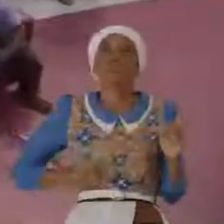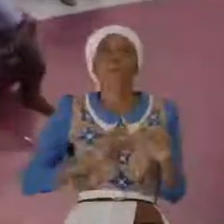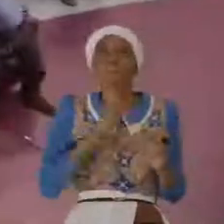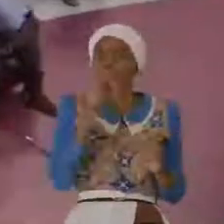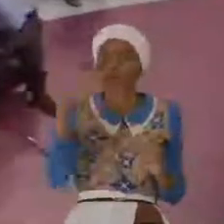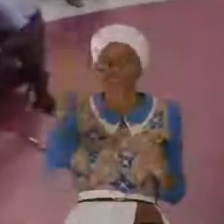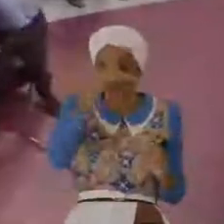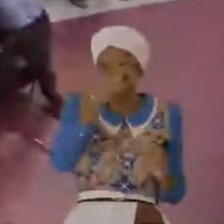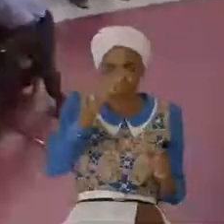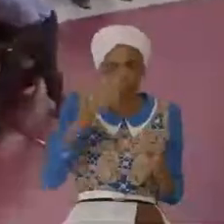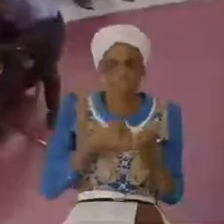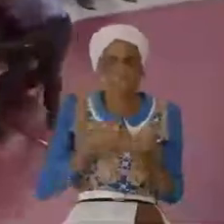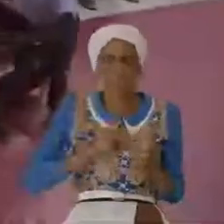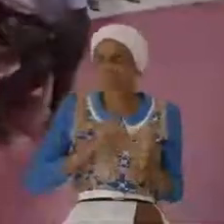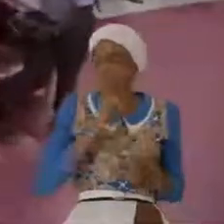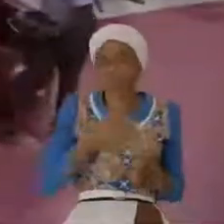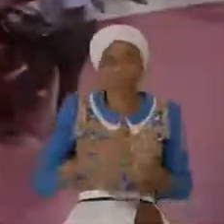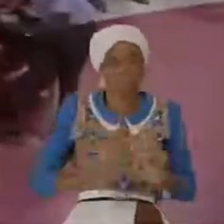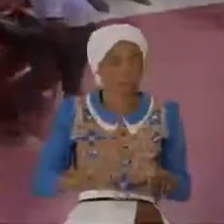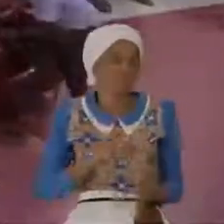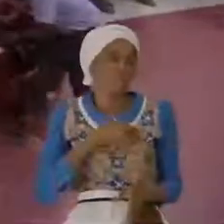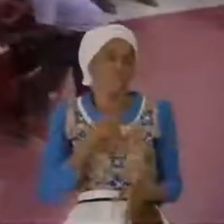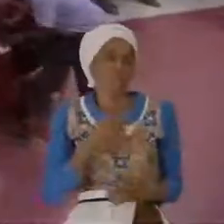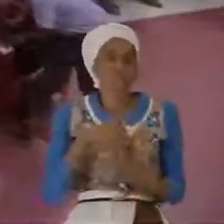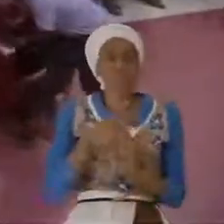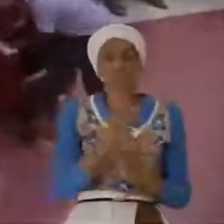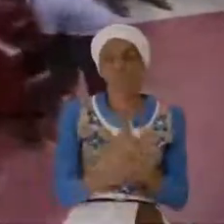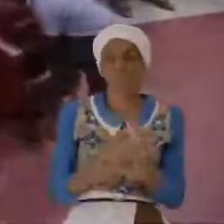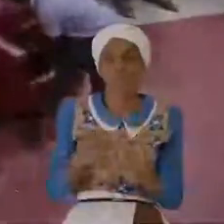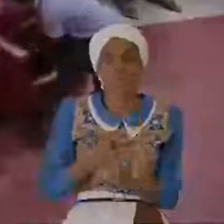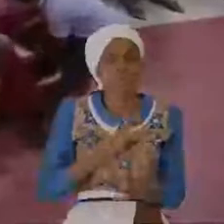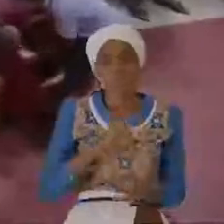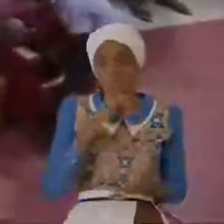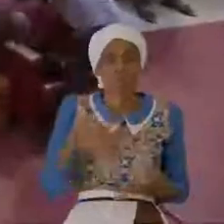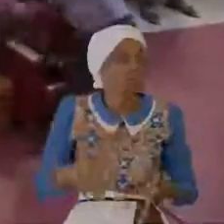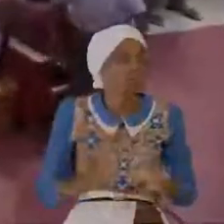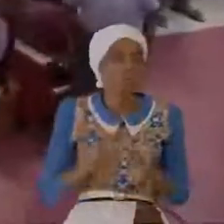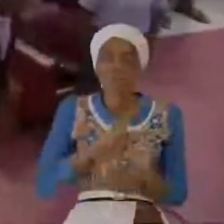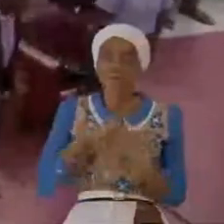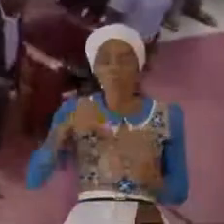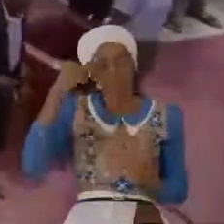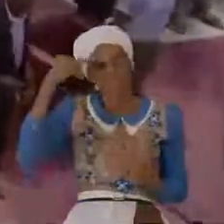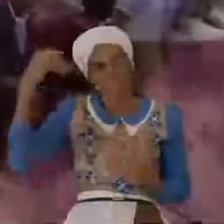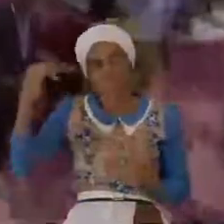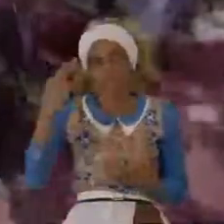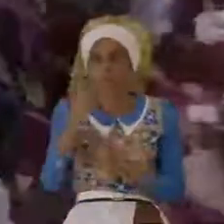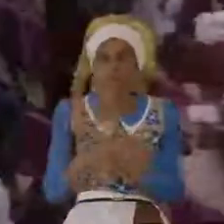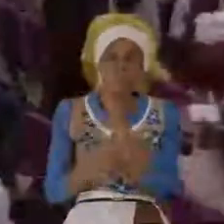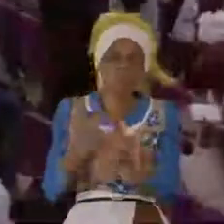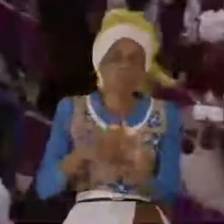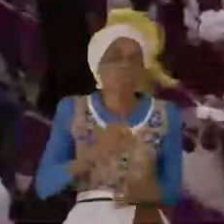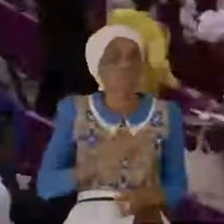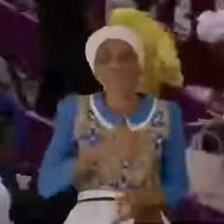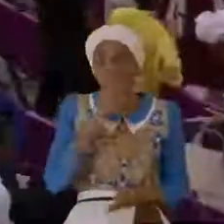rater cela. Je ne vais pas permettre à la religion dans le monde, je ne vais pas permettre aux idéologies du monde, je ne